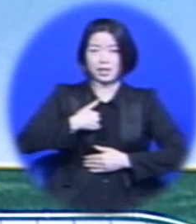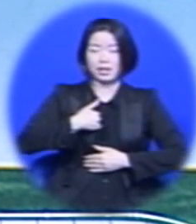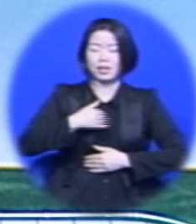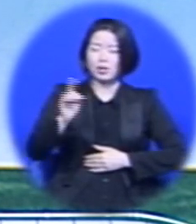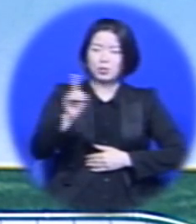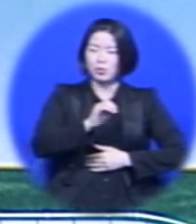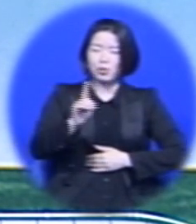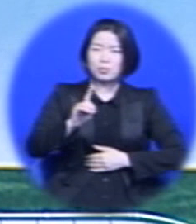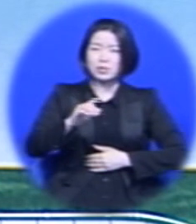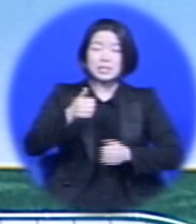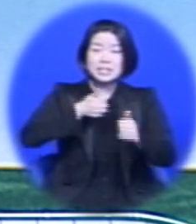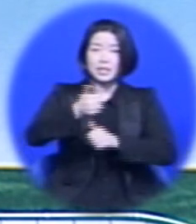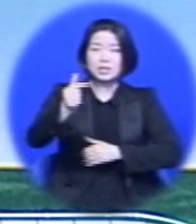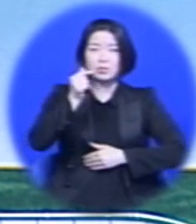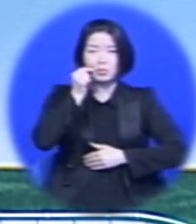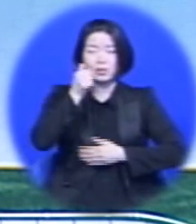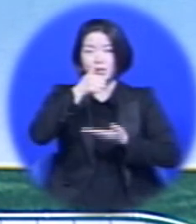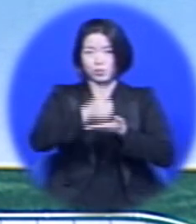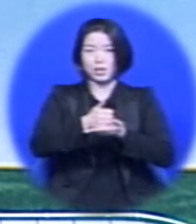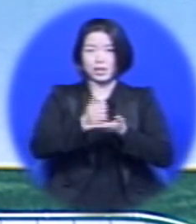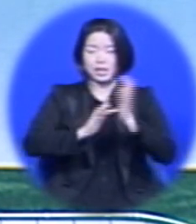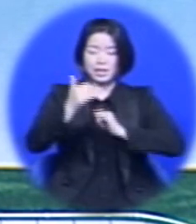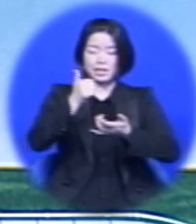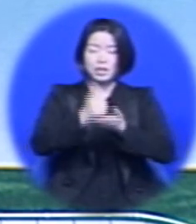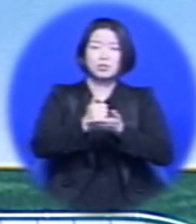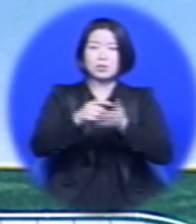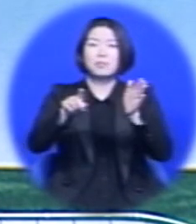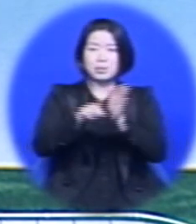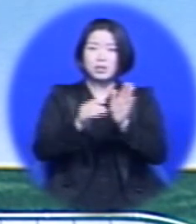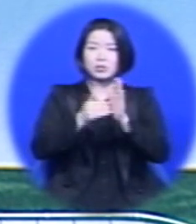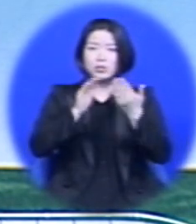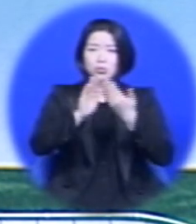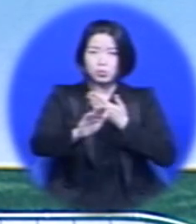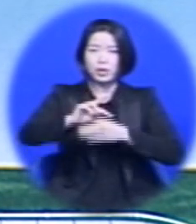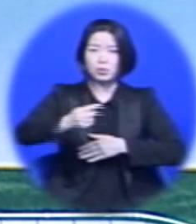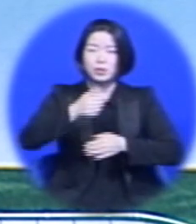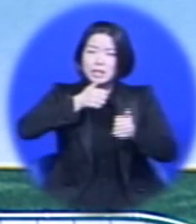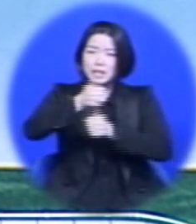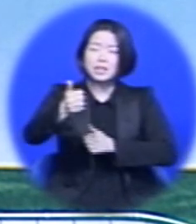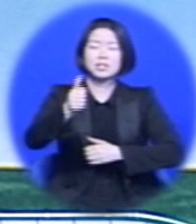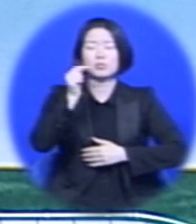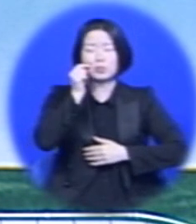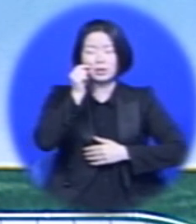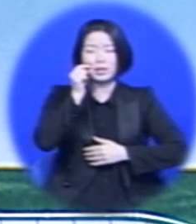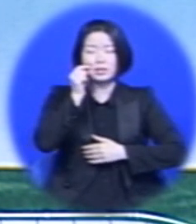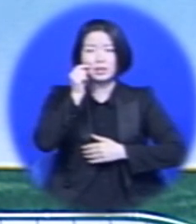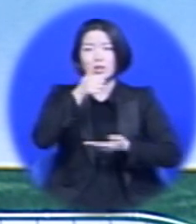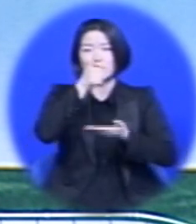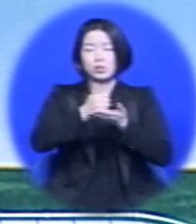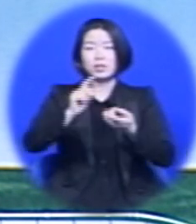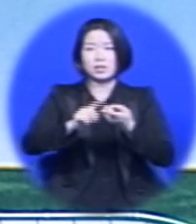도무지 이기지 못하는 죄 예수를 믿고도 도무지 이기지 못하는이 죄를 어떻게 하나님은 다루라고